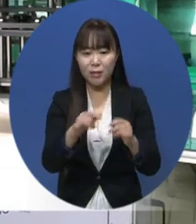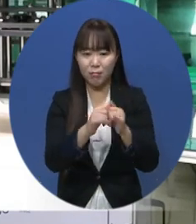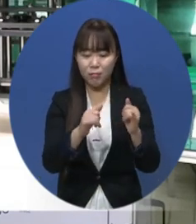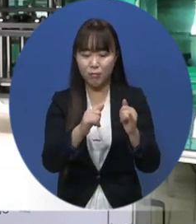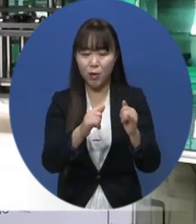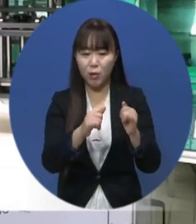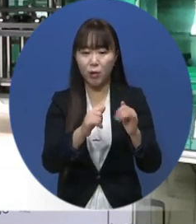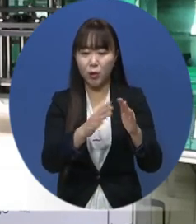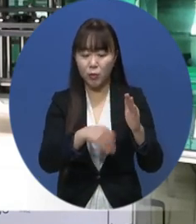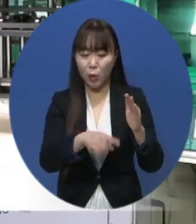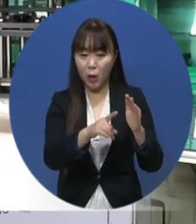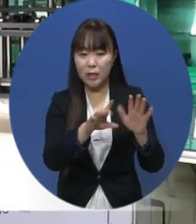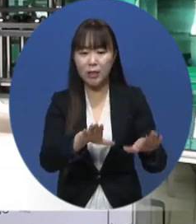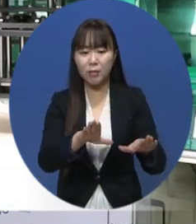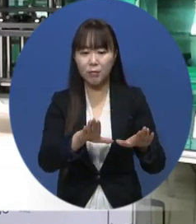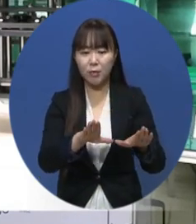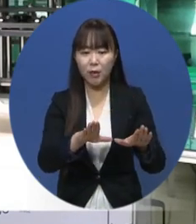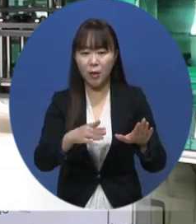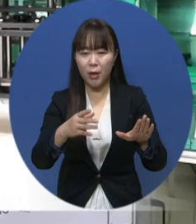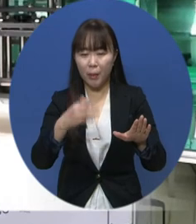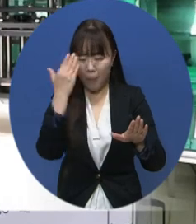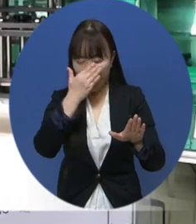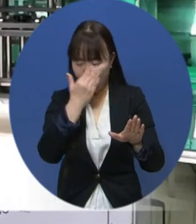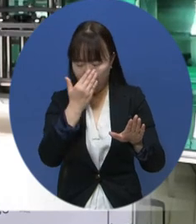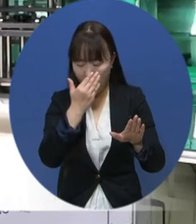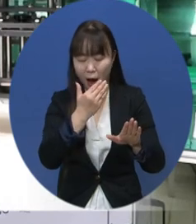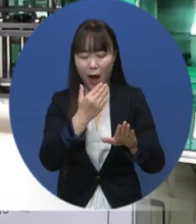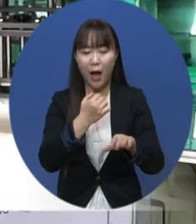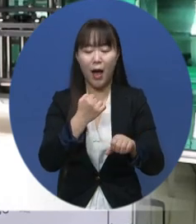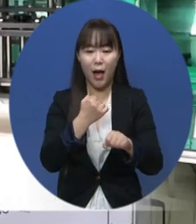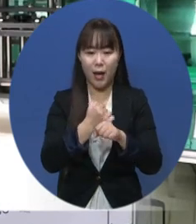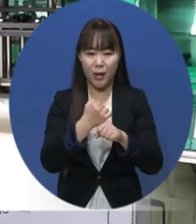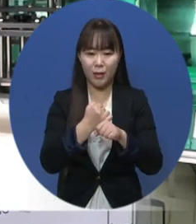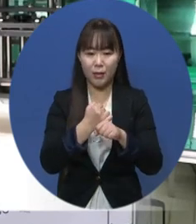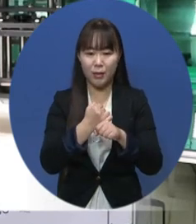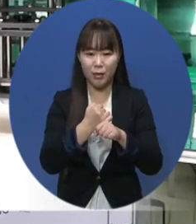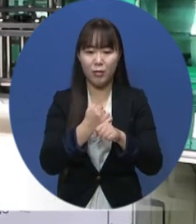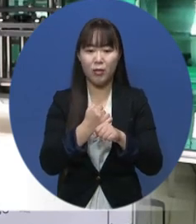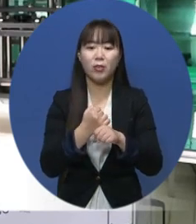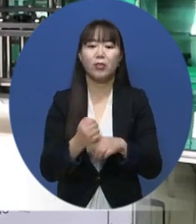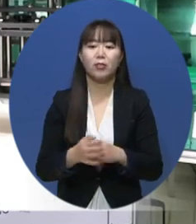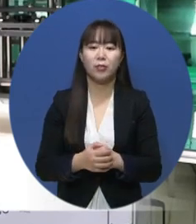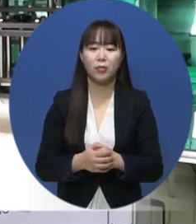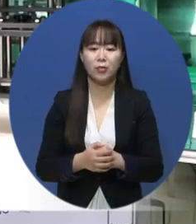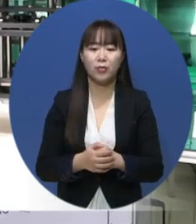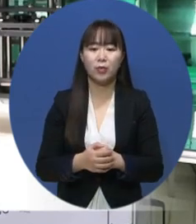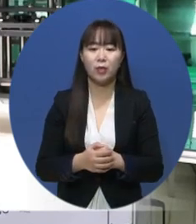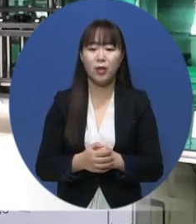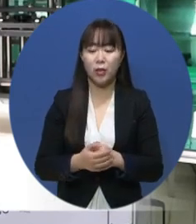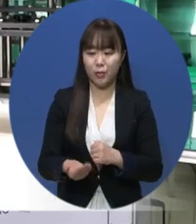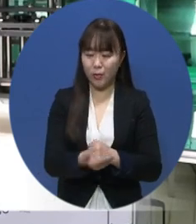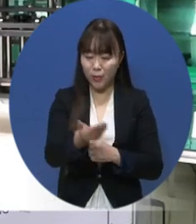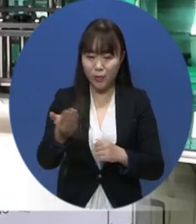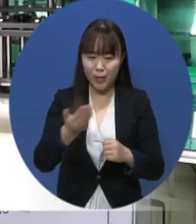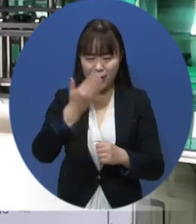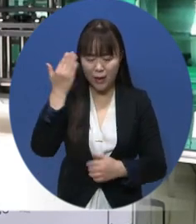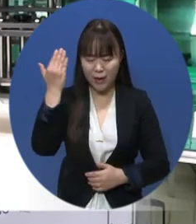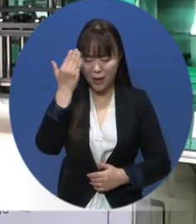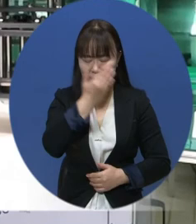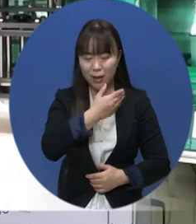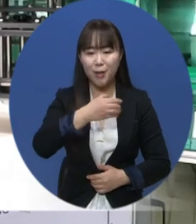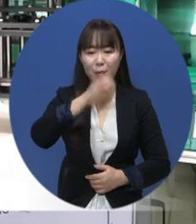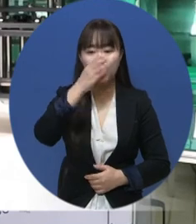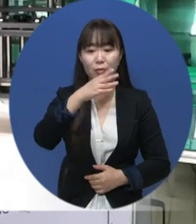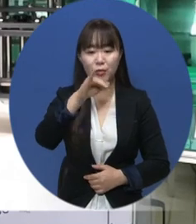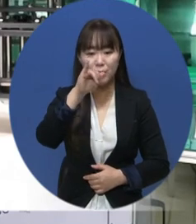와서 필터링을 거쳐서 살균, UV 살균을 거쳐서 소비자 여러분께